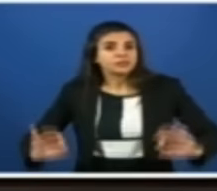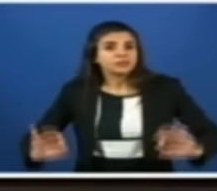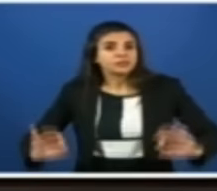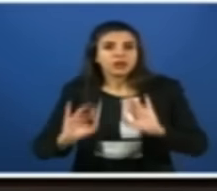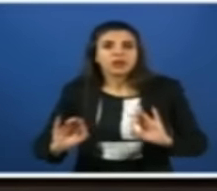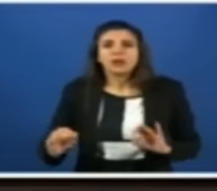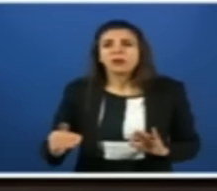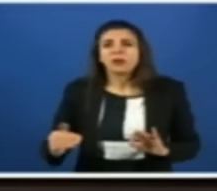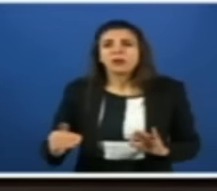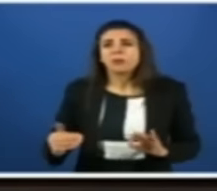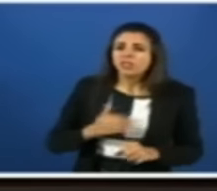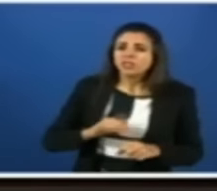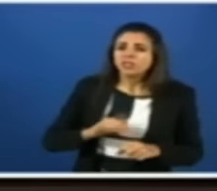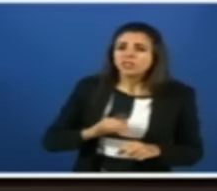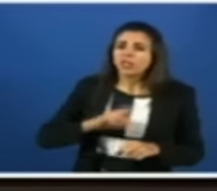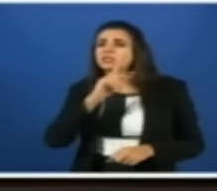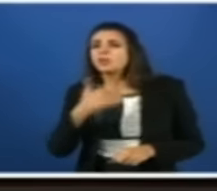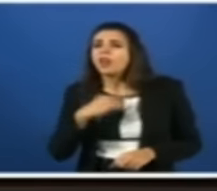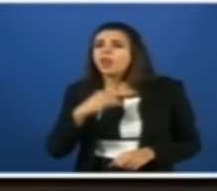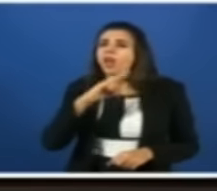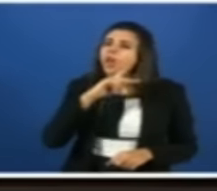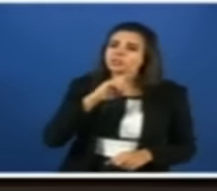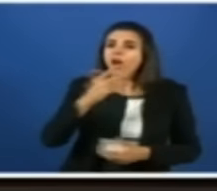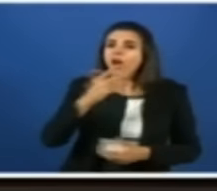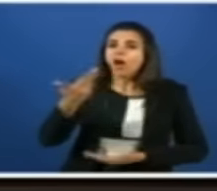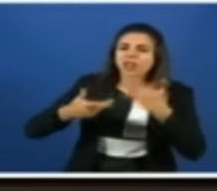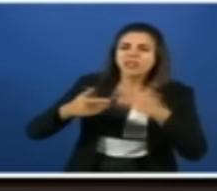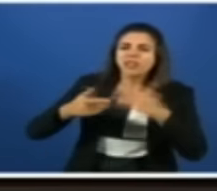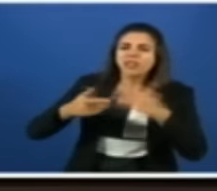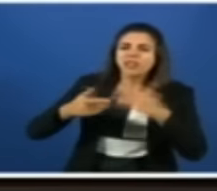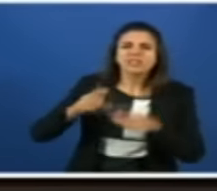"ben mağdurum" edebiyatı yapmasın.